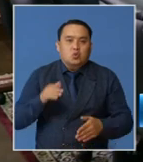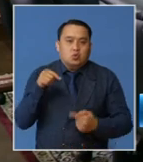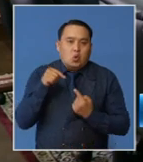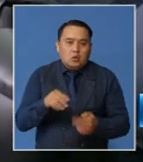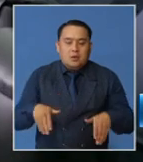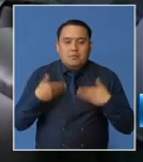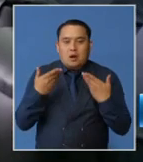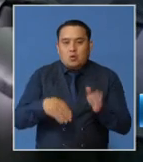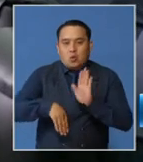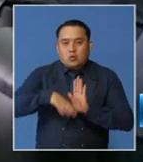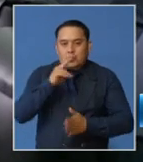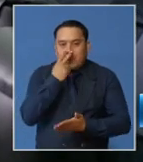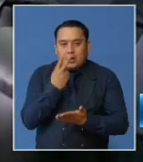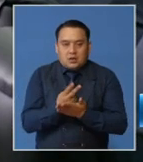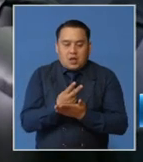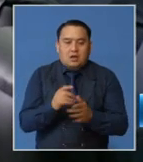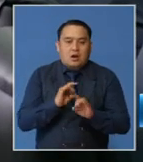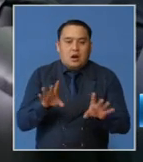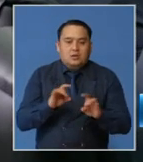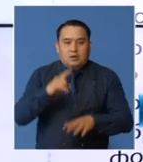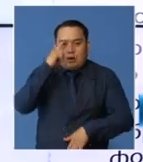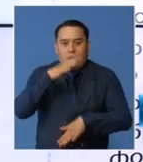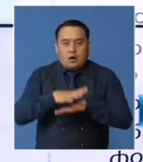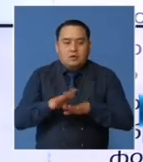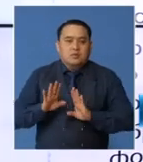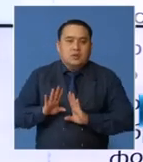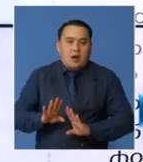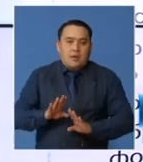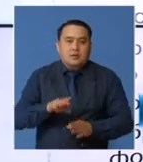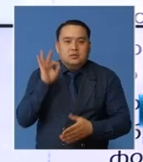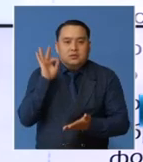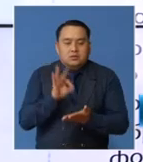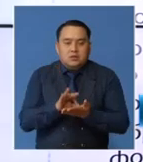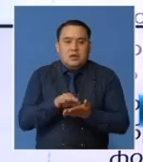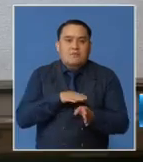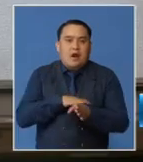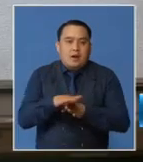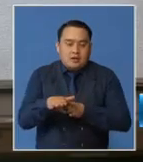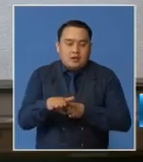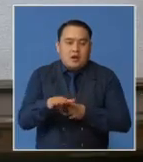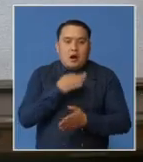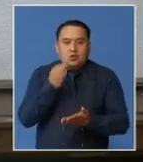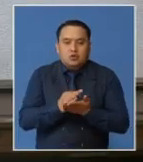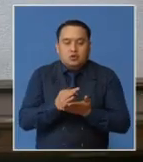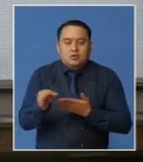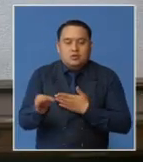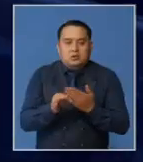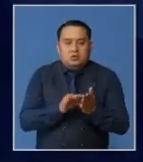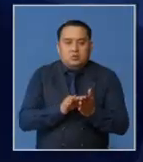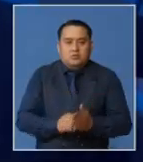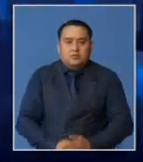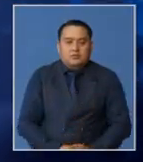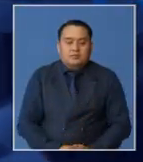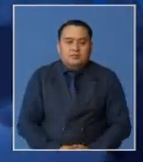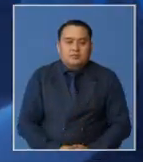по дальнейшему улучшению показателей, отметил Лазат Турлашев. Поручив все поставленные задачи, исполнить и отчитаться в кратчайшие сроки.